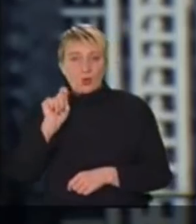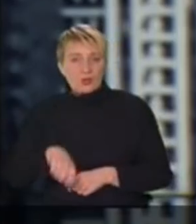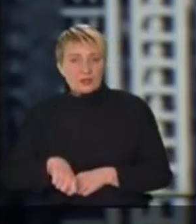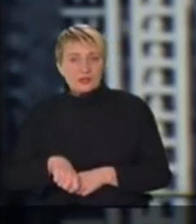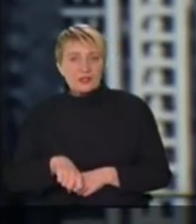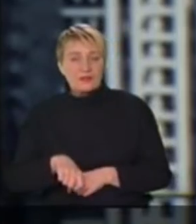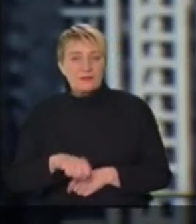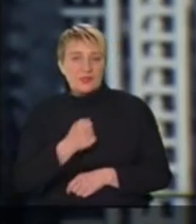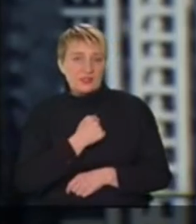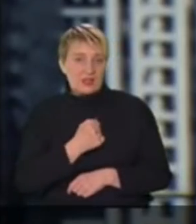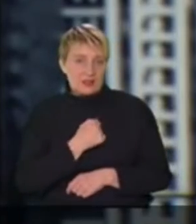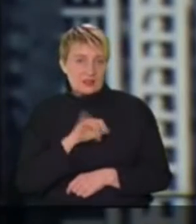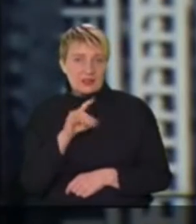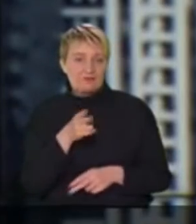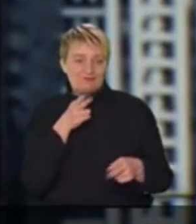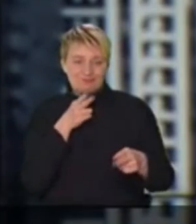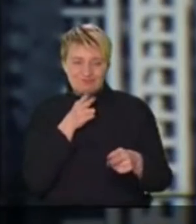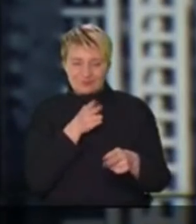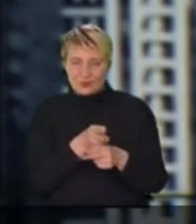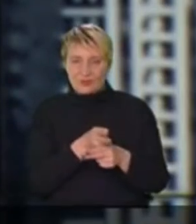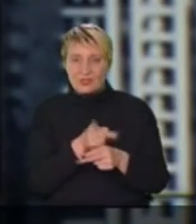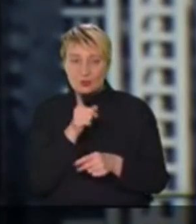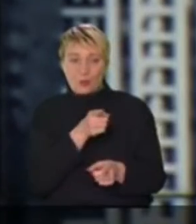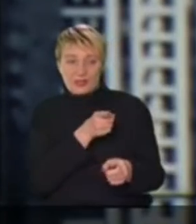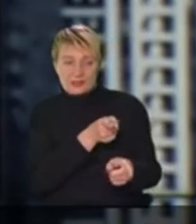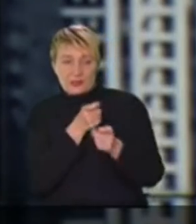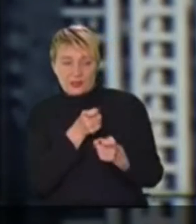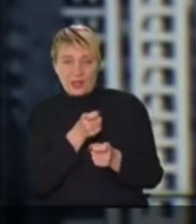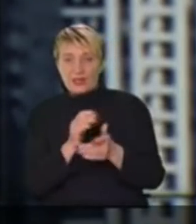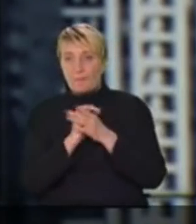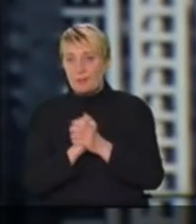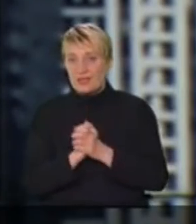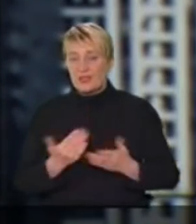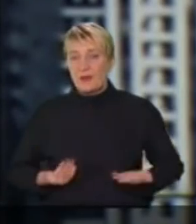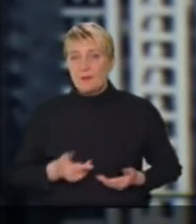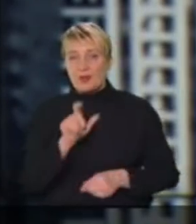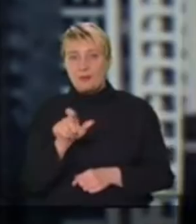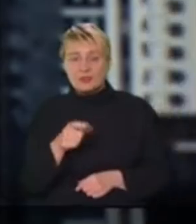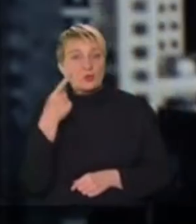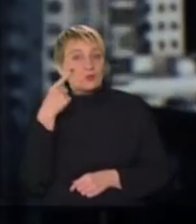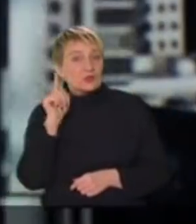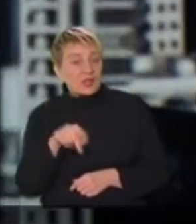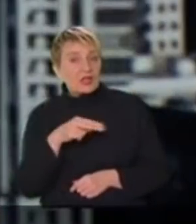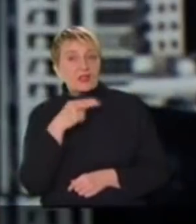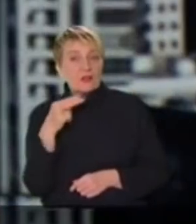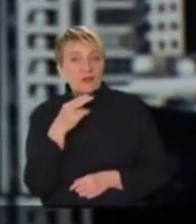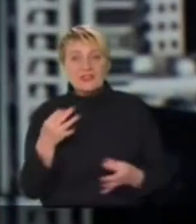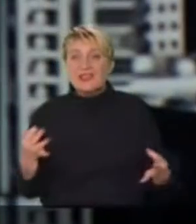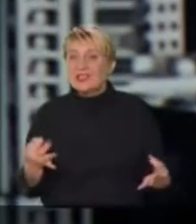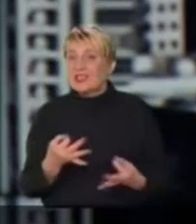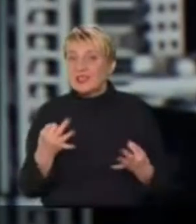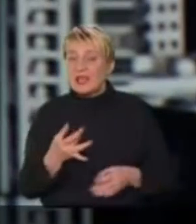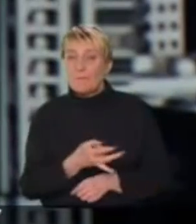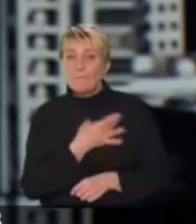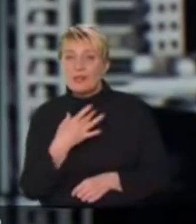намагаються заплутати українських солдатів і провокувати на те, аби вони стріляли в мирних мешканців. Майте це на увазі, ніяких білих пов'язок.